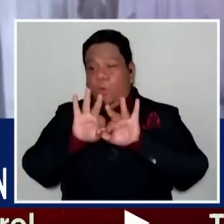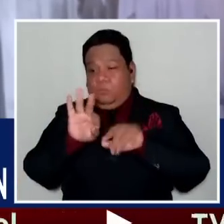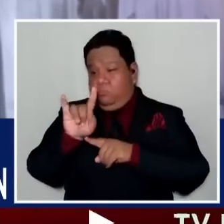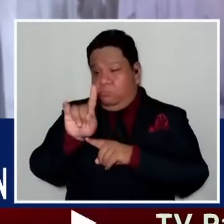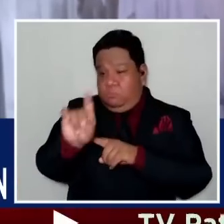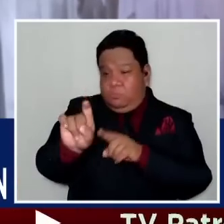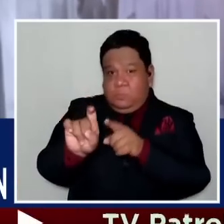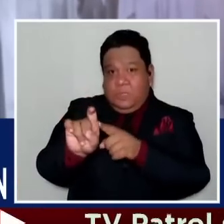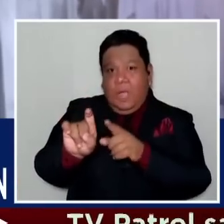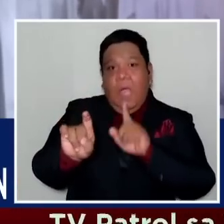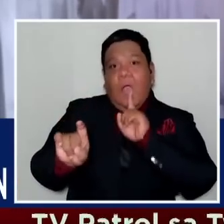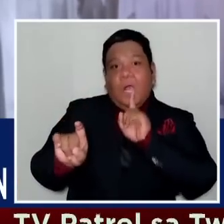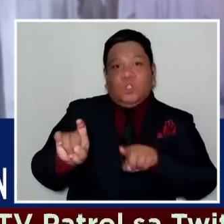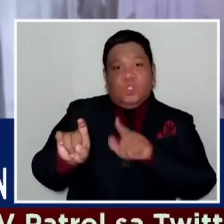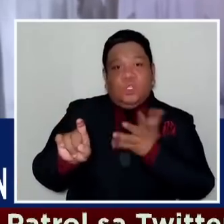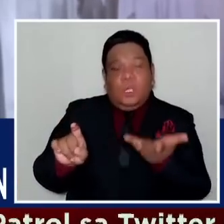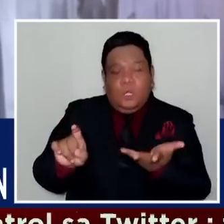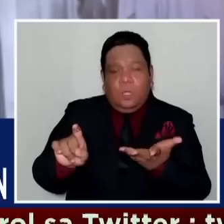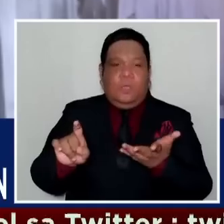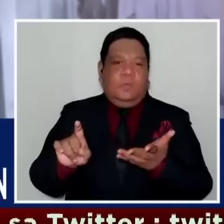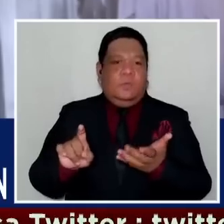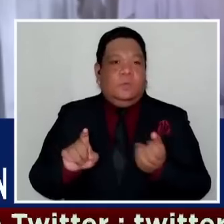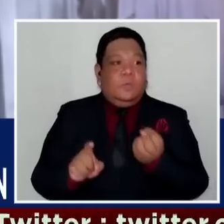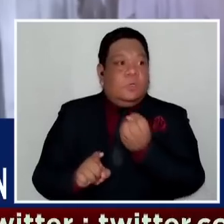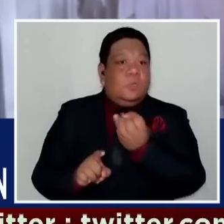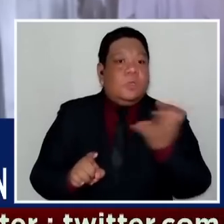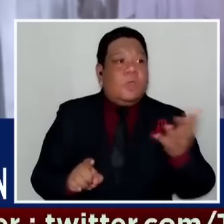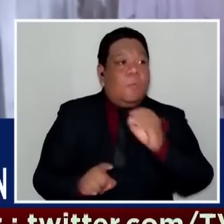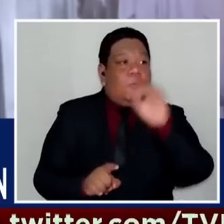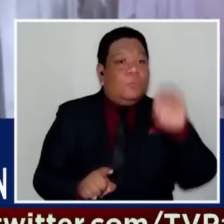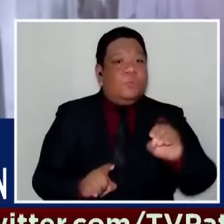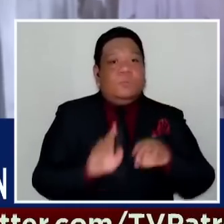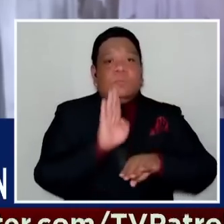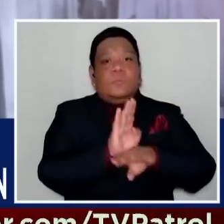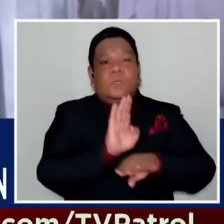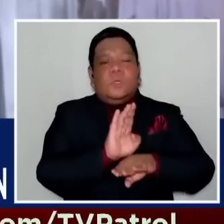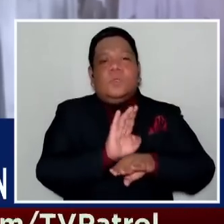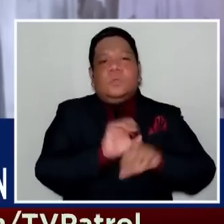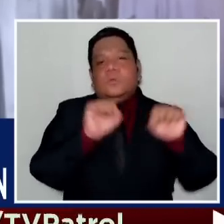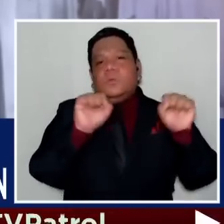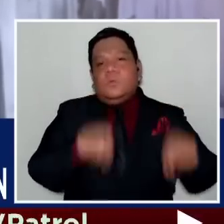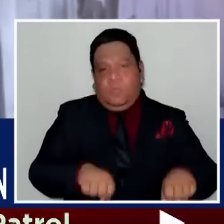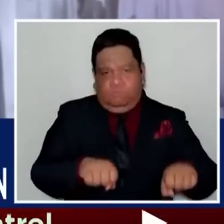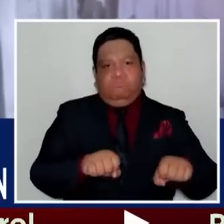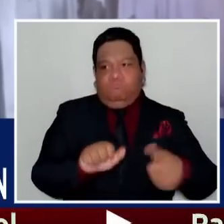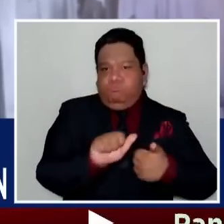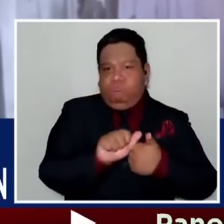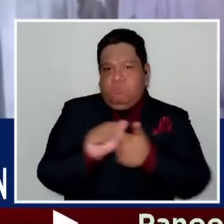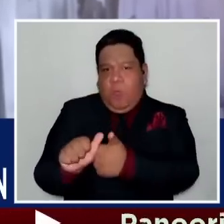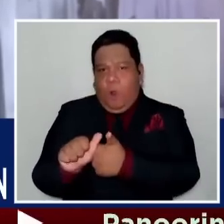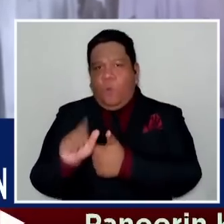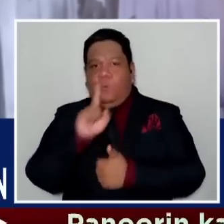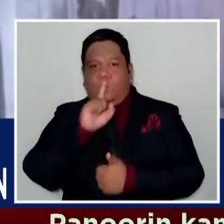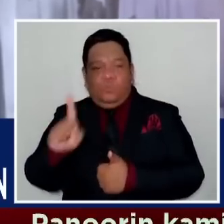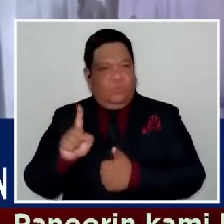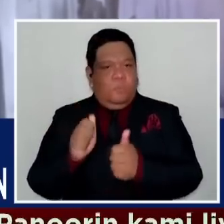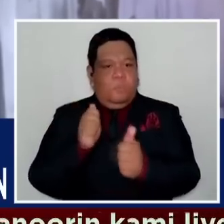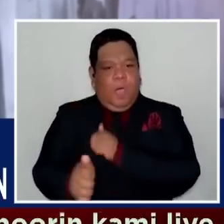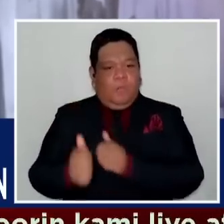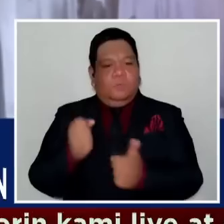kung ilang porsyento ng negosyo ang kayang sumunod kapag naisabatas na talaga ang dagdag